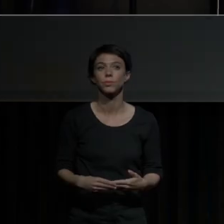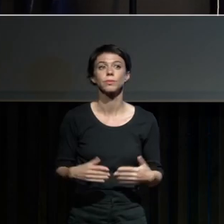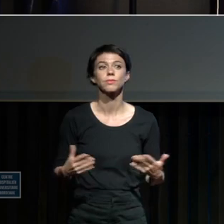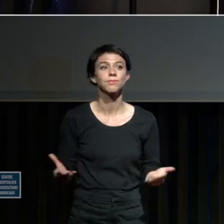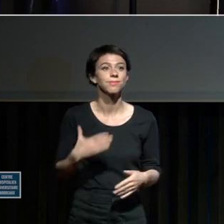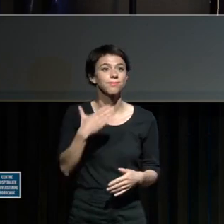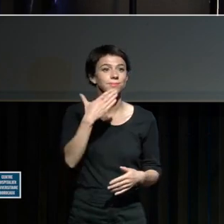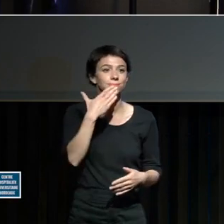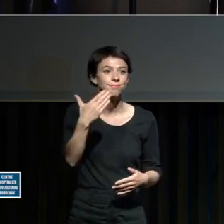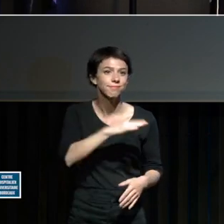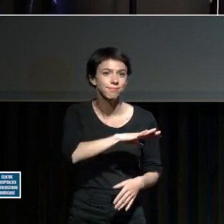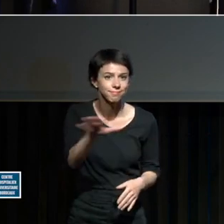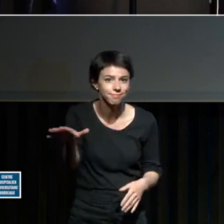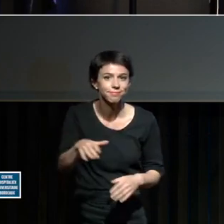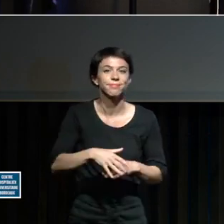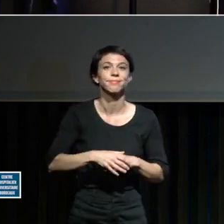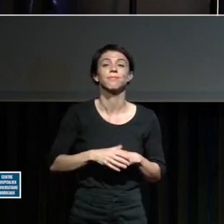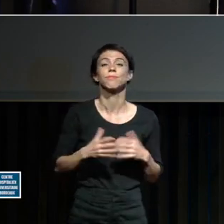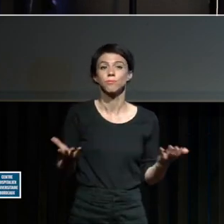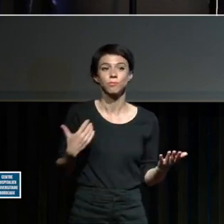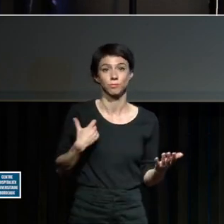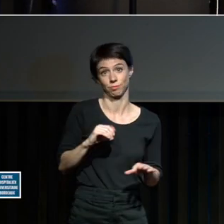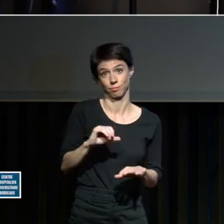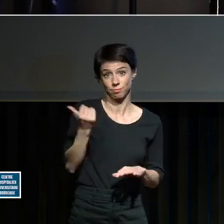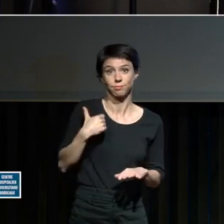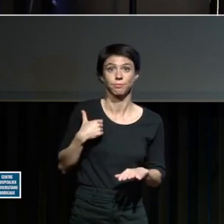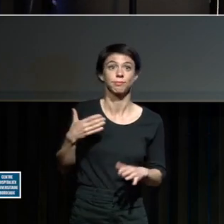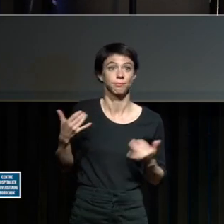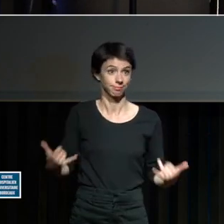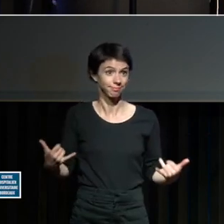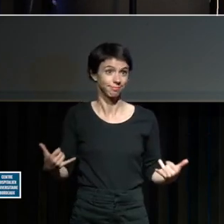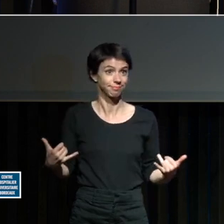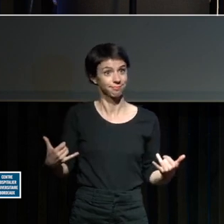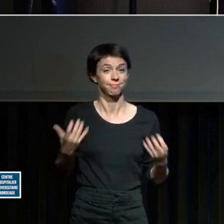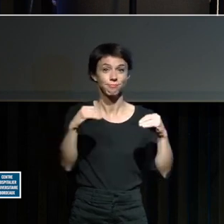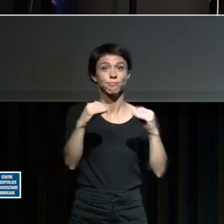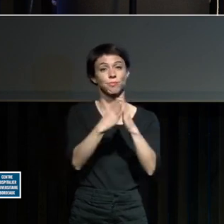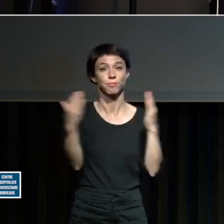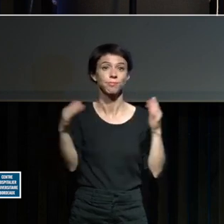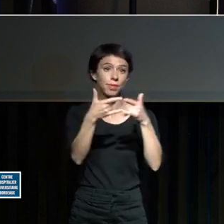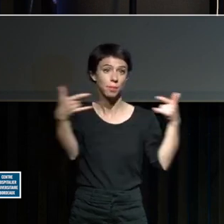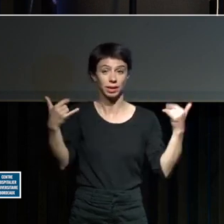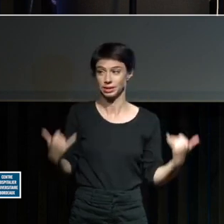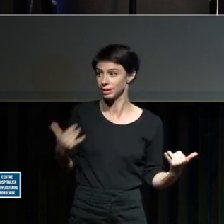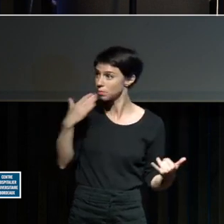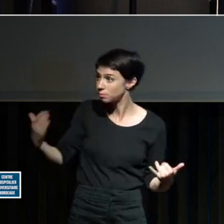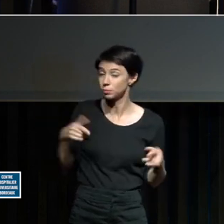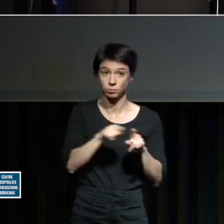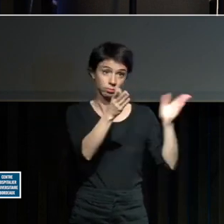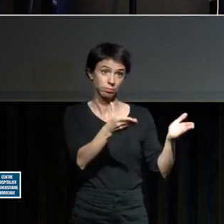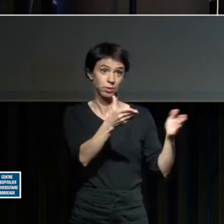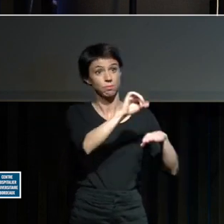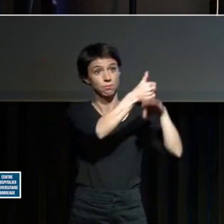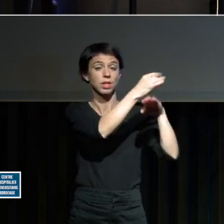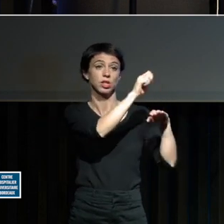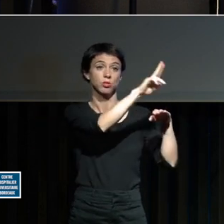Bonjour à toutes et à tous. Donc, je voulais commencer par remercier la librairie Mola et le CHU de Bordeaux de m'avoir donné l'opportunité de pouvoir